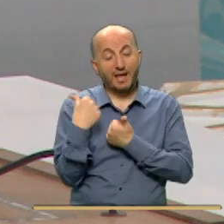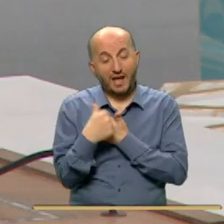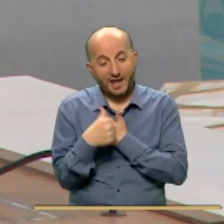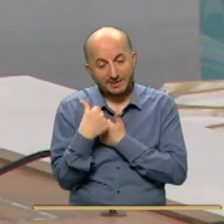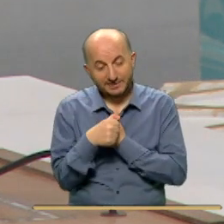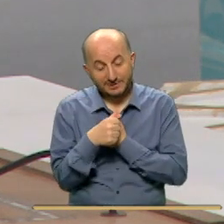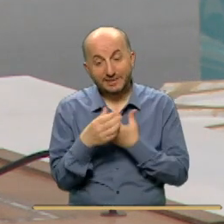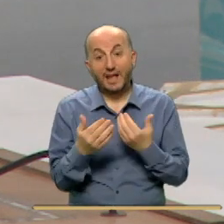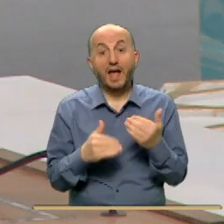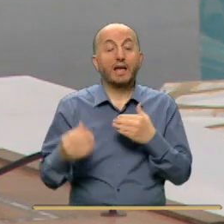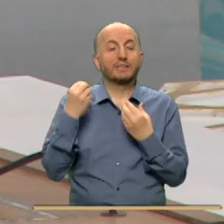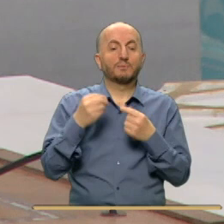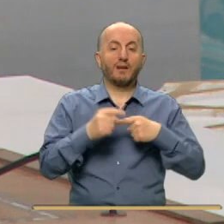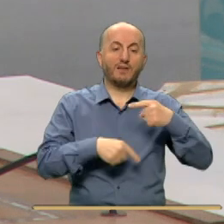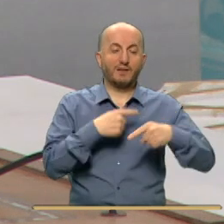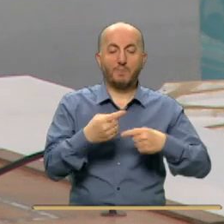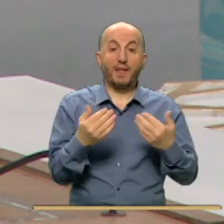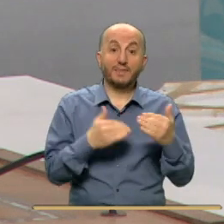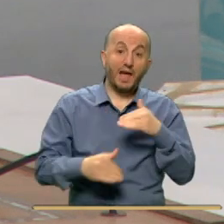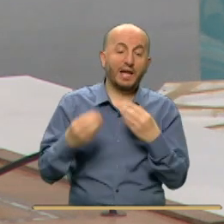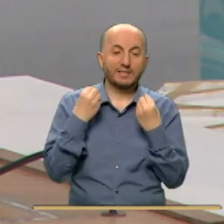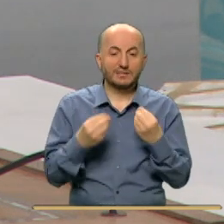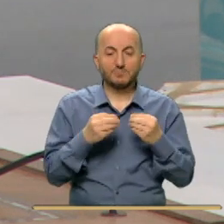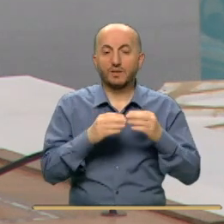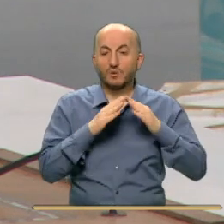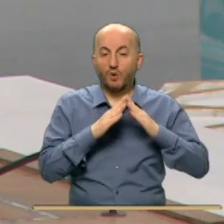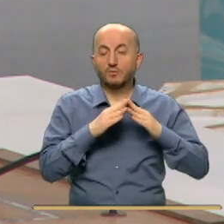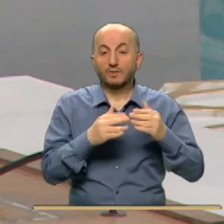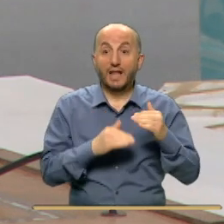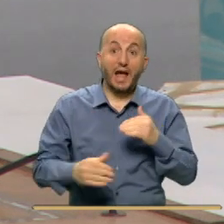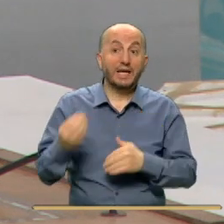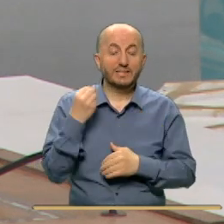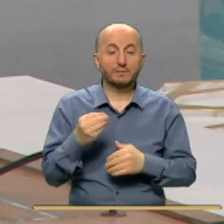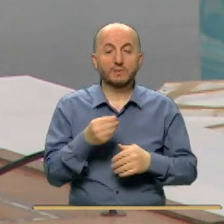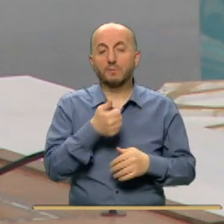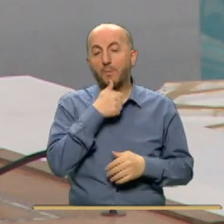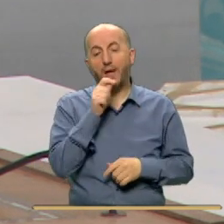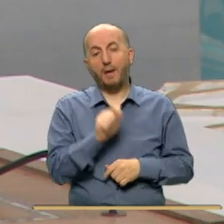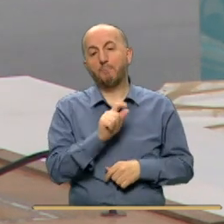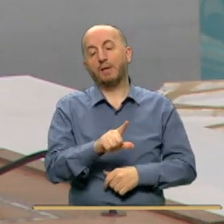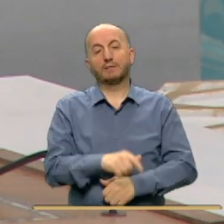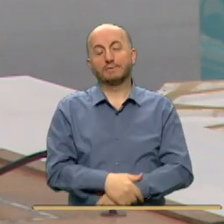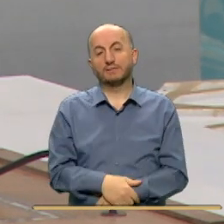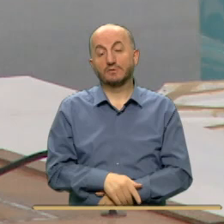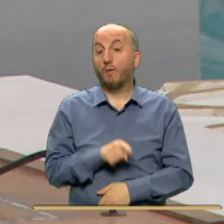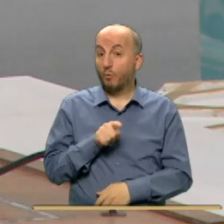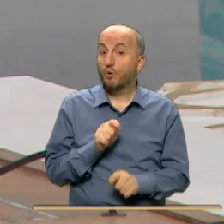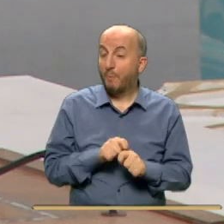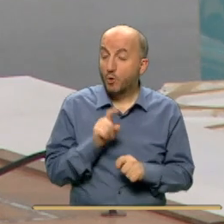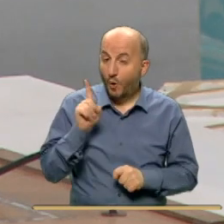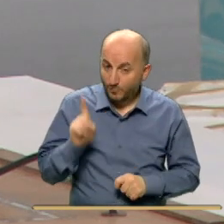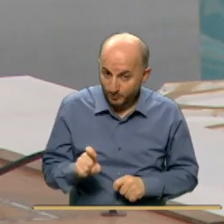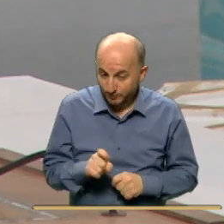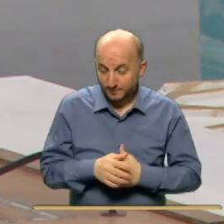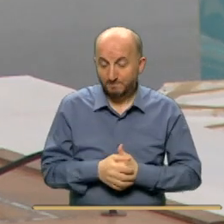iyi bir akraba, daha iyi bir komşu, daha iyi bir anne, daha iyi bir baba yapmalı. Bunu yapıyor mu?